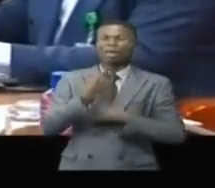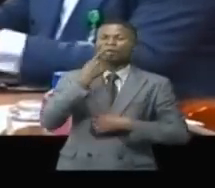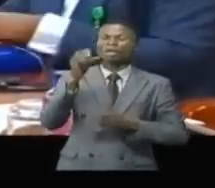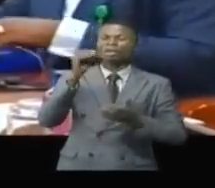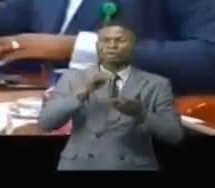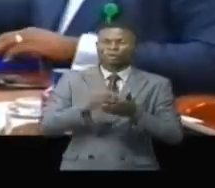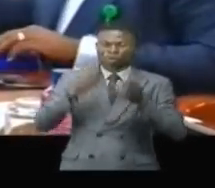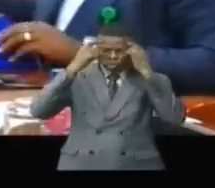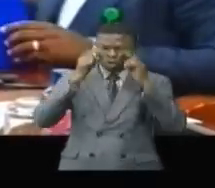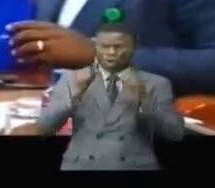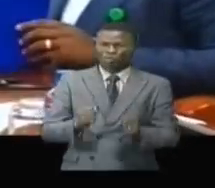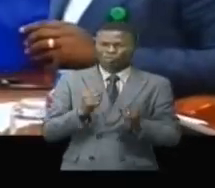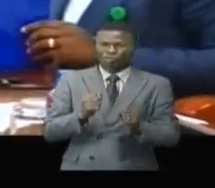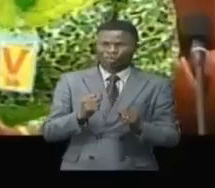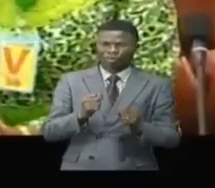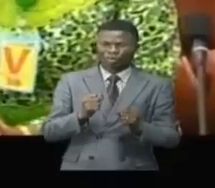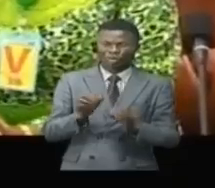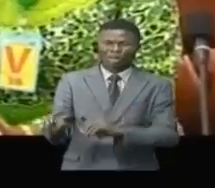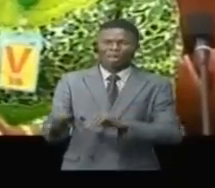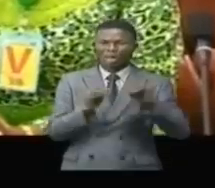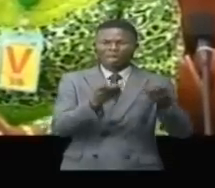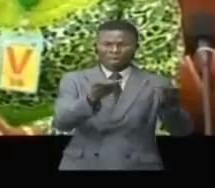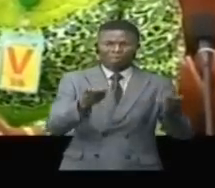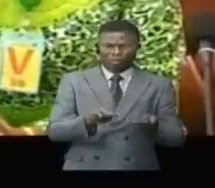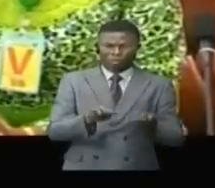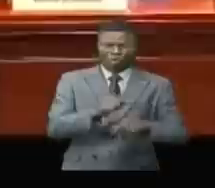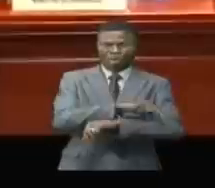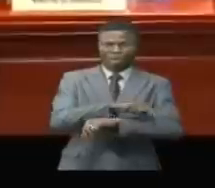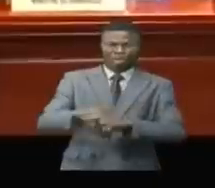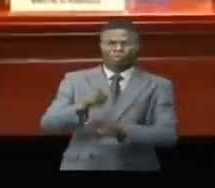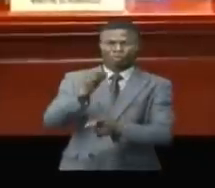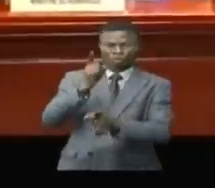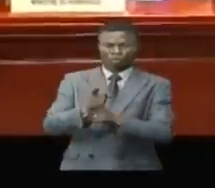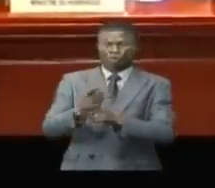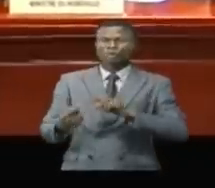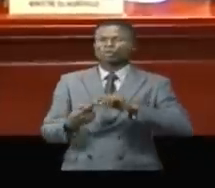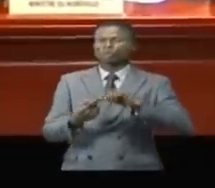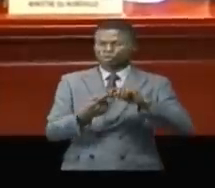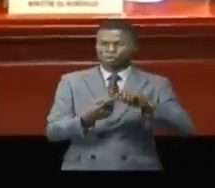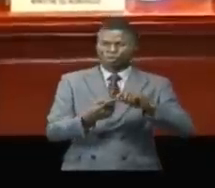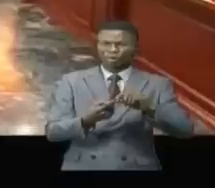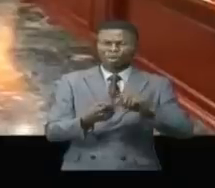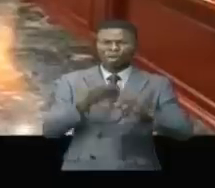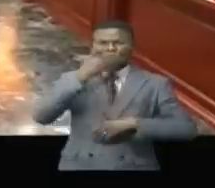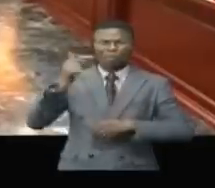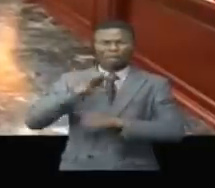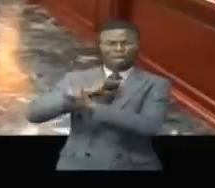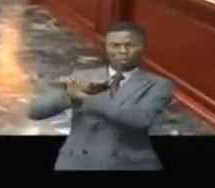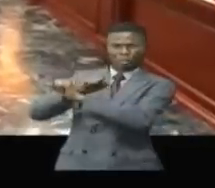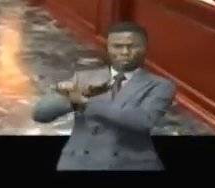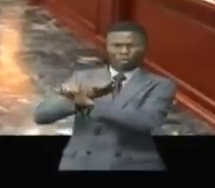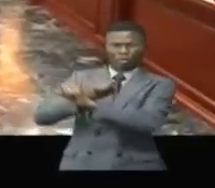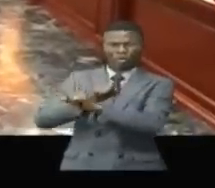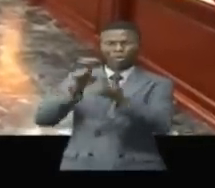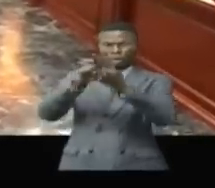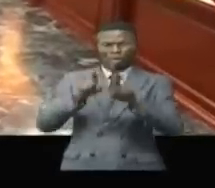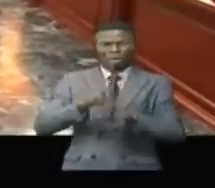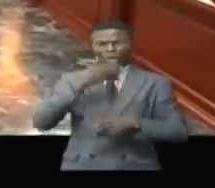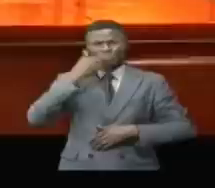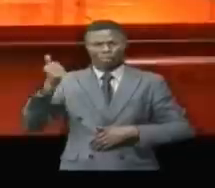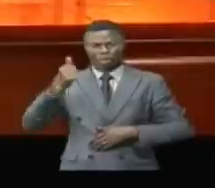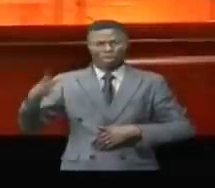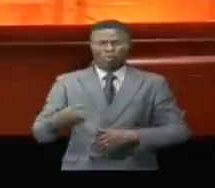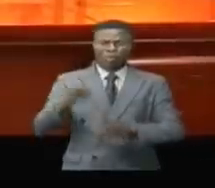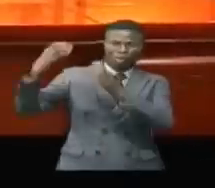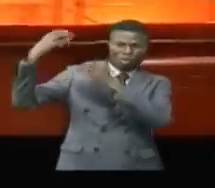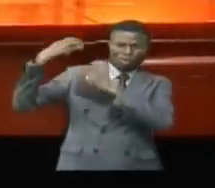sa détermination à mettre en place un cadre juridique spécifique pour une meilleure protection et une meilleure prise en